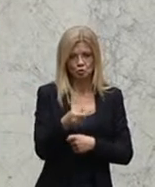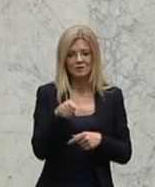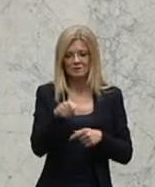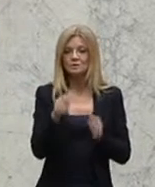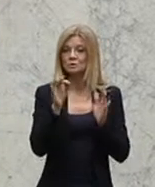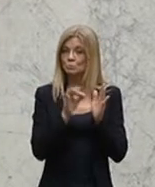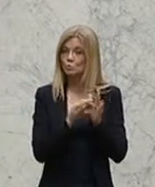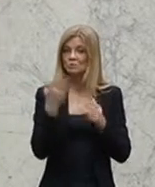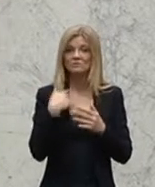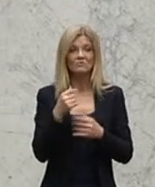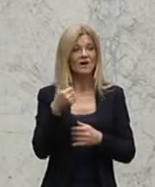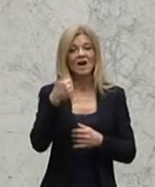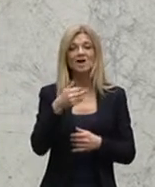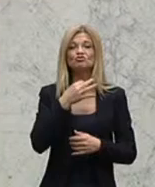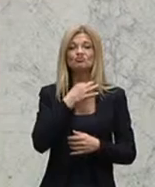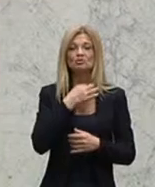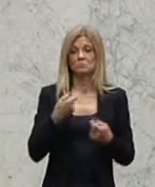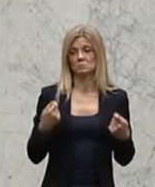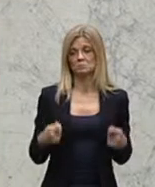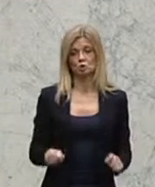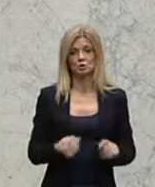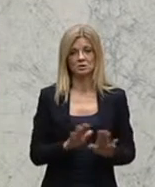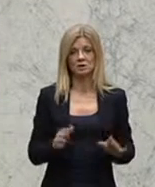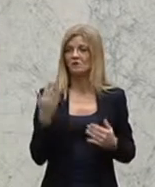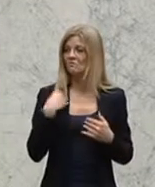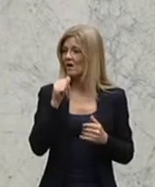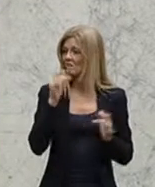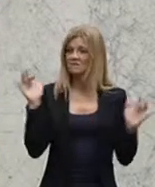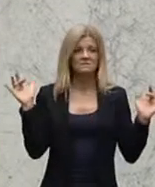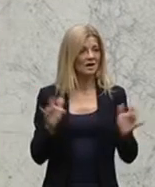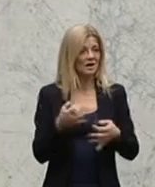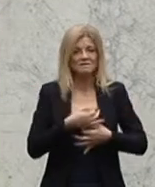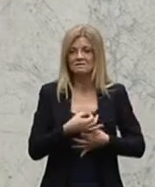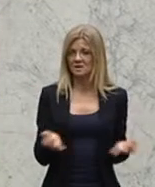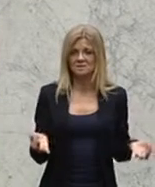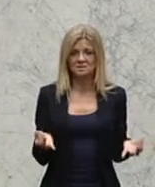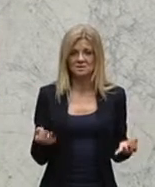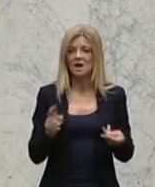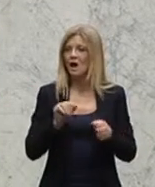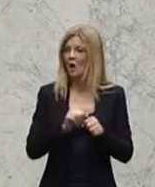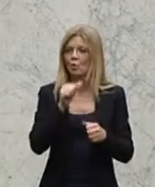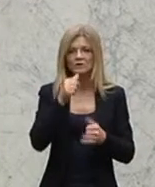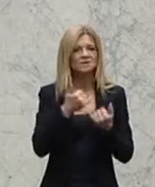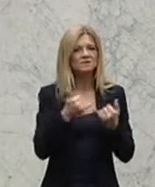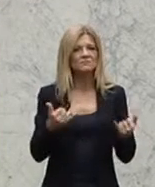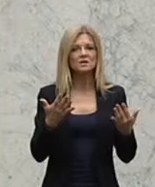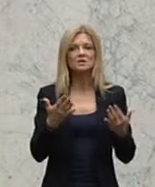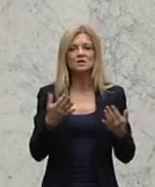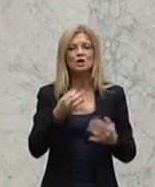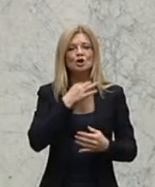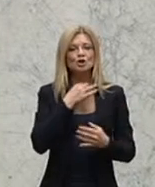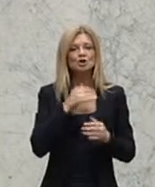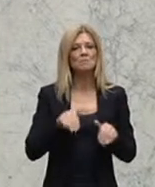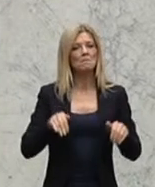wurde einstimmig beschlossen, ohne Kontrastimme, ohne Stimmenthaltungen. Das sehe ich als